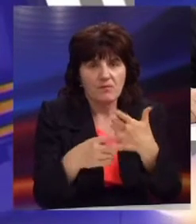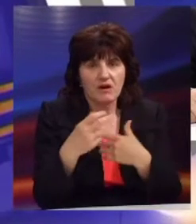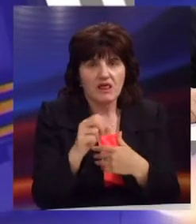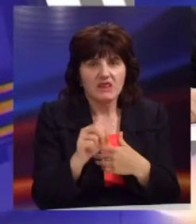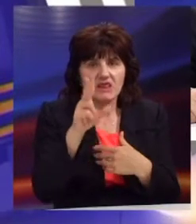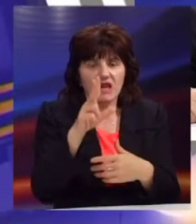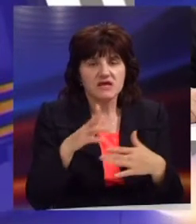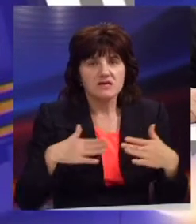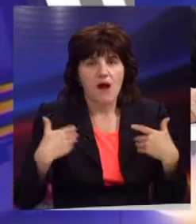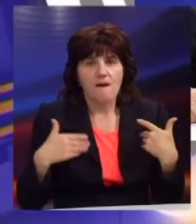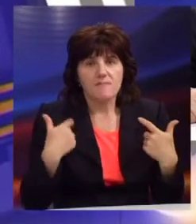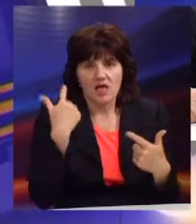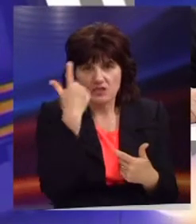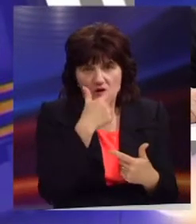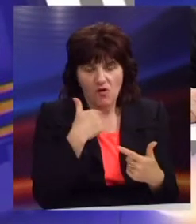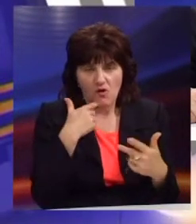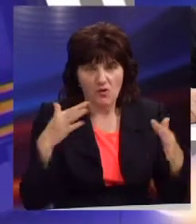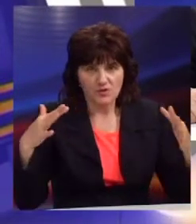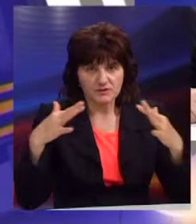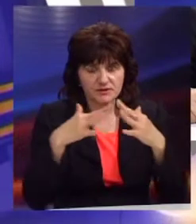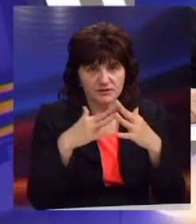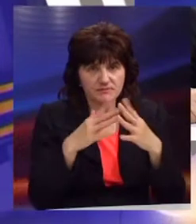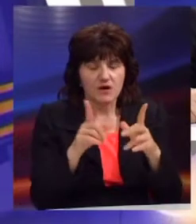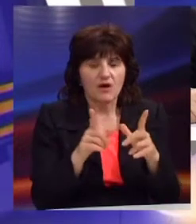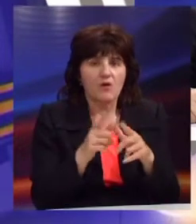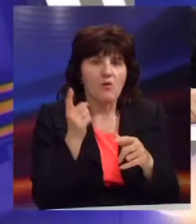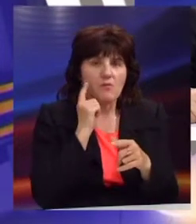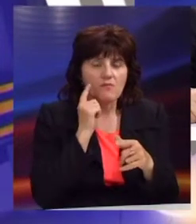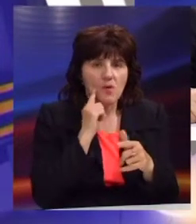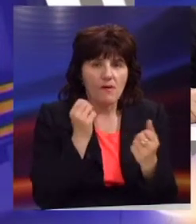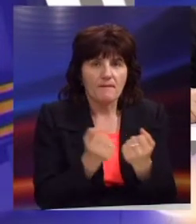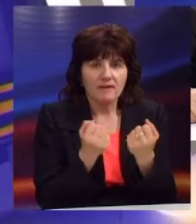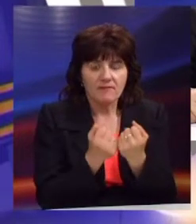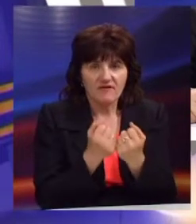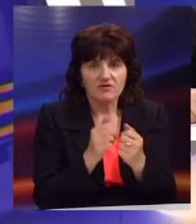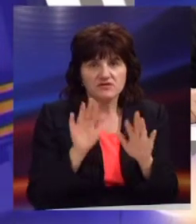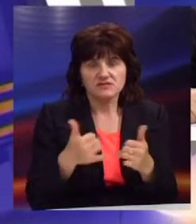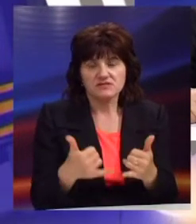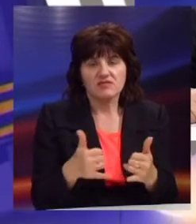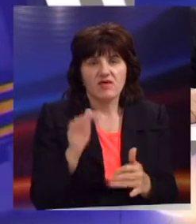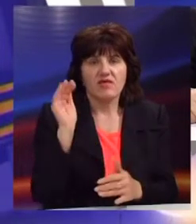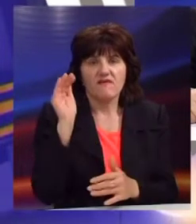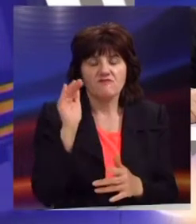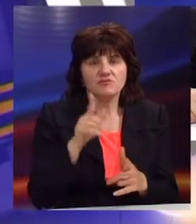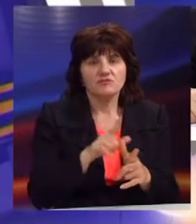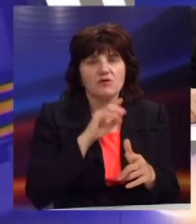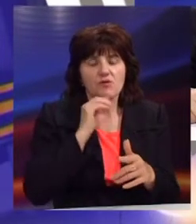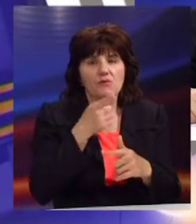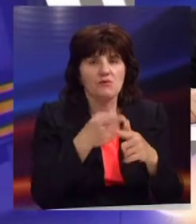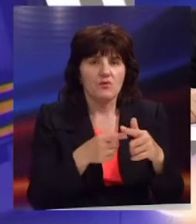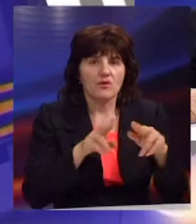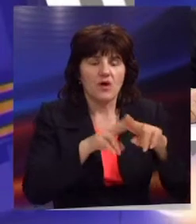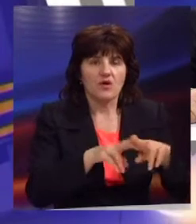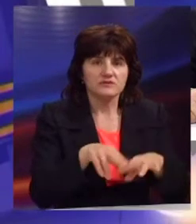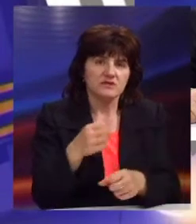zapošljavanje 13 mladih osoba ovu televiziju u svojstvu pripravnika i koliko ja imam informaciju, značajan deo ili veći deo njih